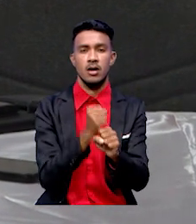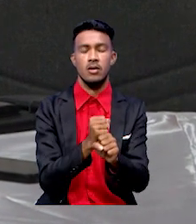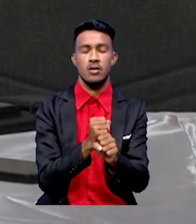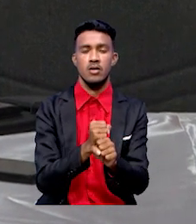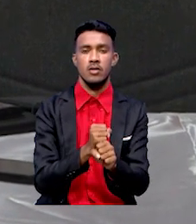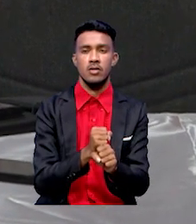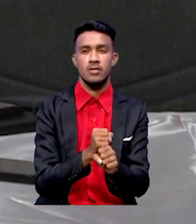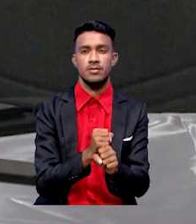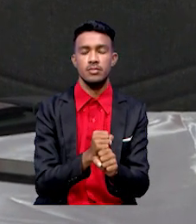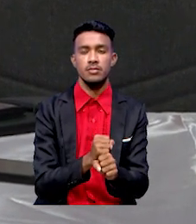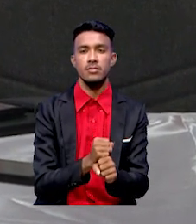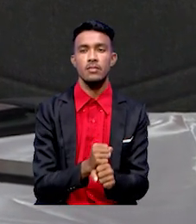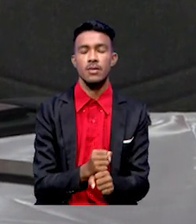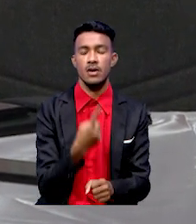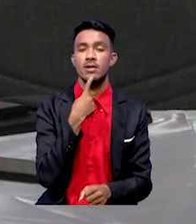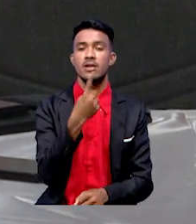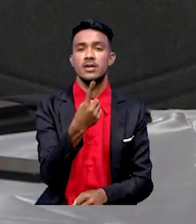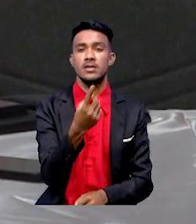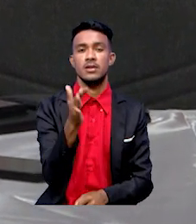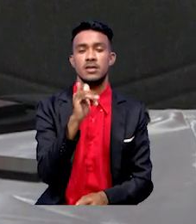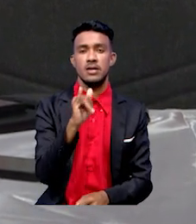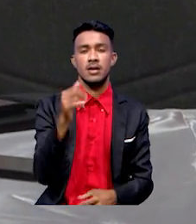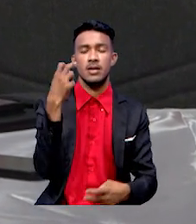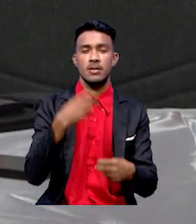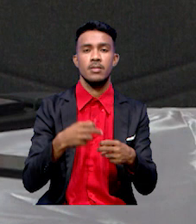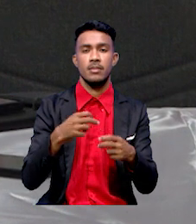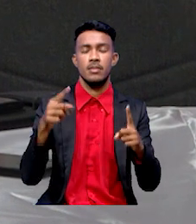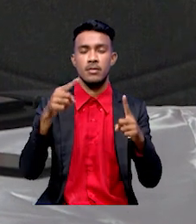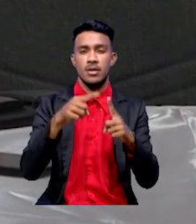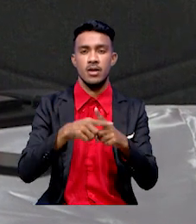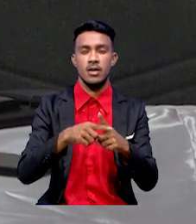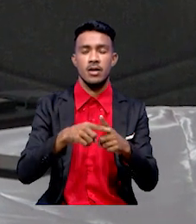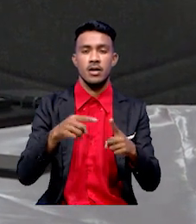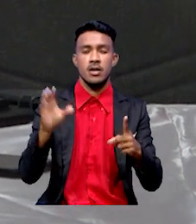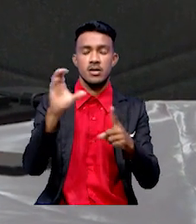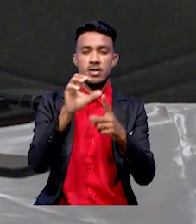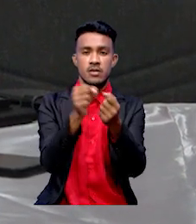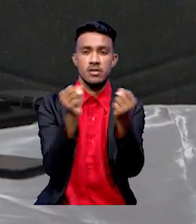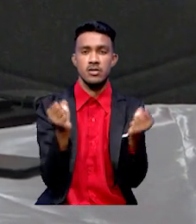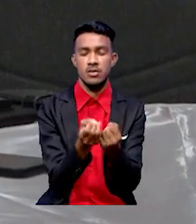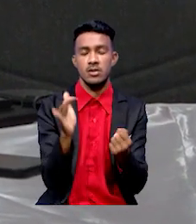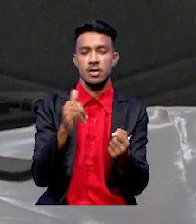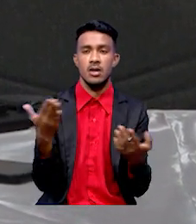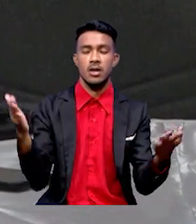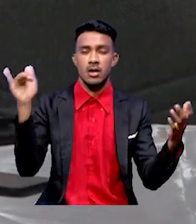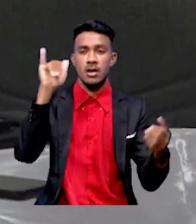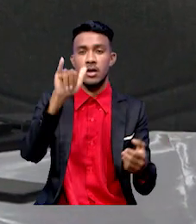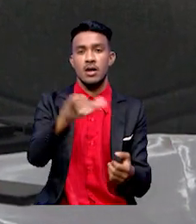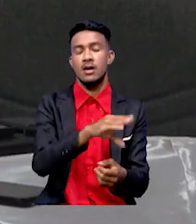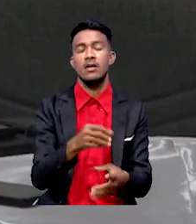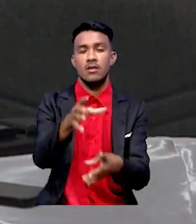hatta dunia sih ini ni impedimento bagi sifat suku sana bermak sih hela lori foto